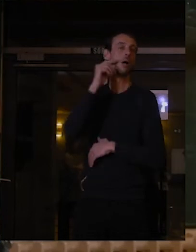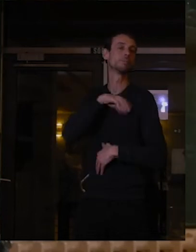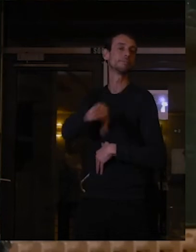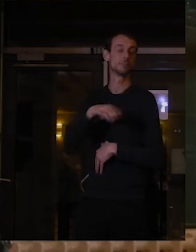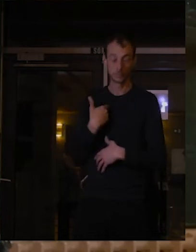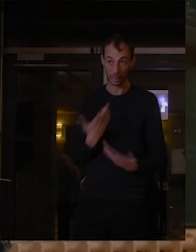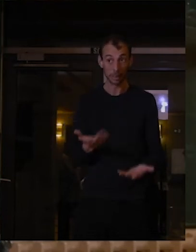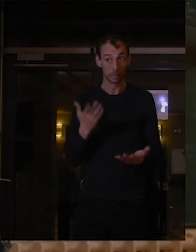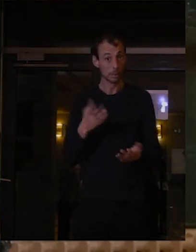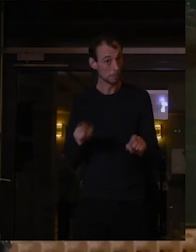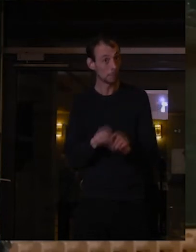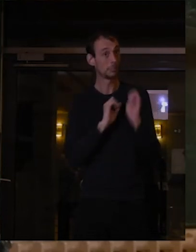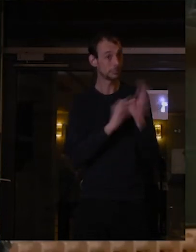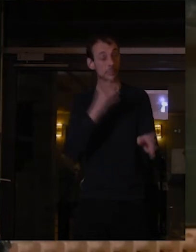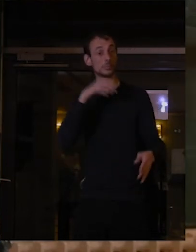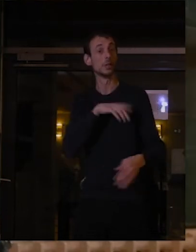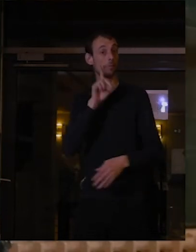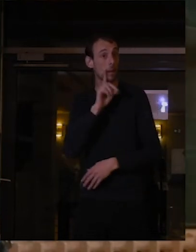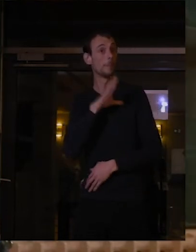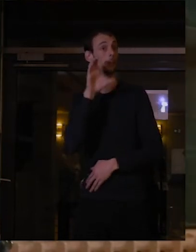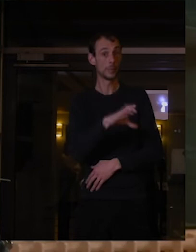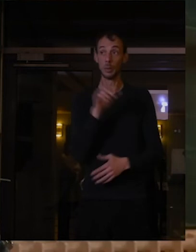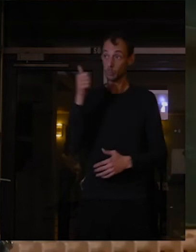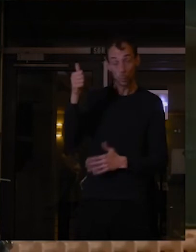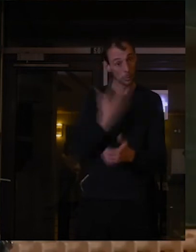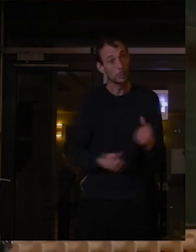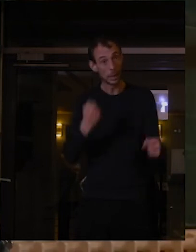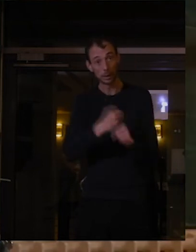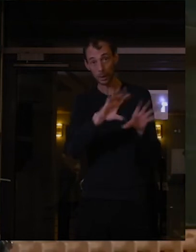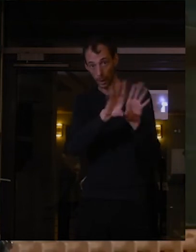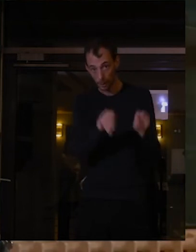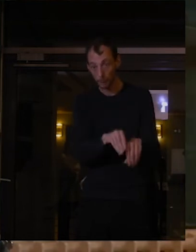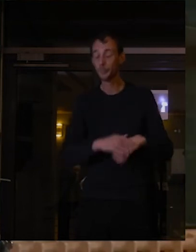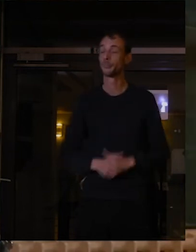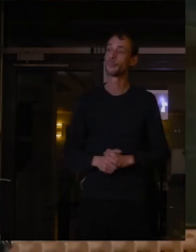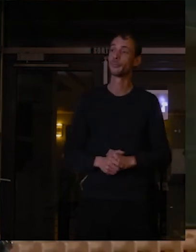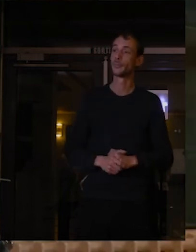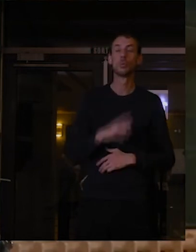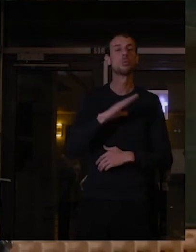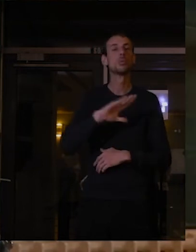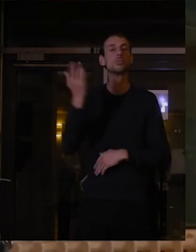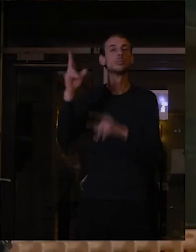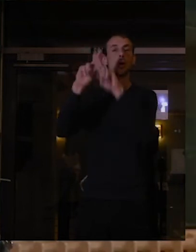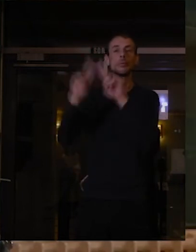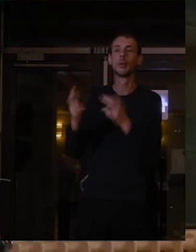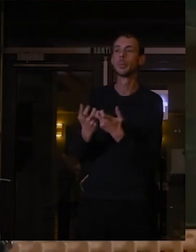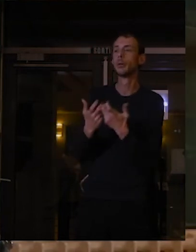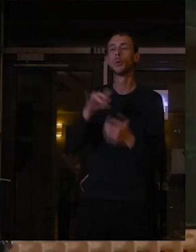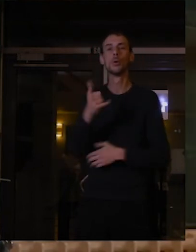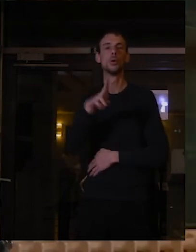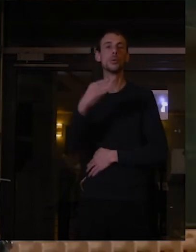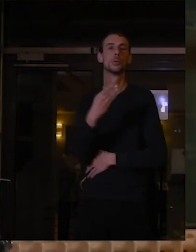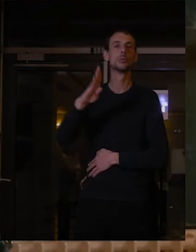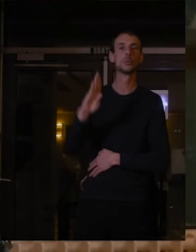qui se retrouvent aussi à avoir monté une équipe sportive féminin. Vous avez aussi d'autres équipes à l'international, je pense à la Jumbo-Visma ou Lotto,